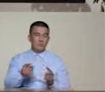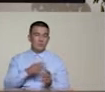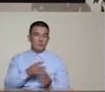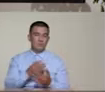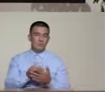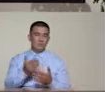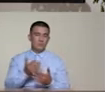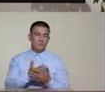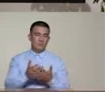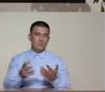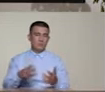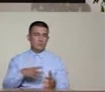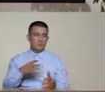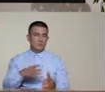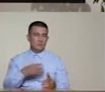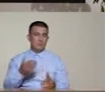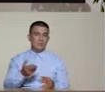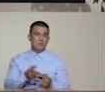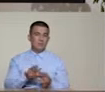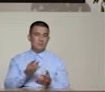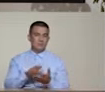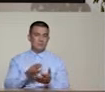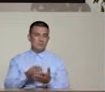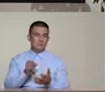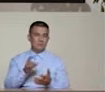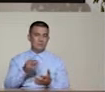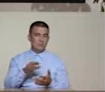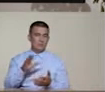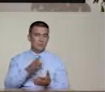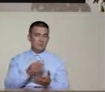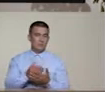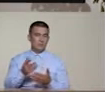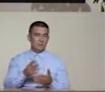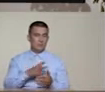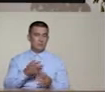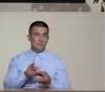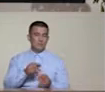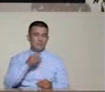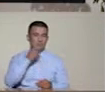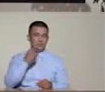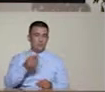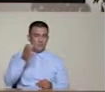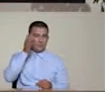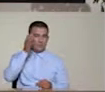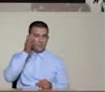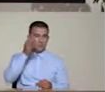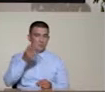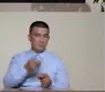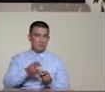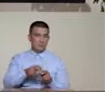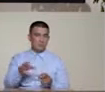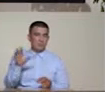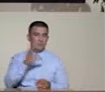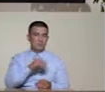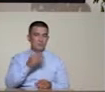hukumati O'rta Osiyoni ishg'ol qilgan edi va rus olimlari, arxeolog olimlari